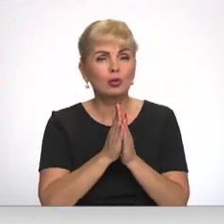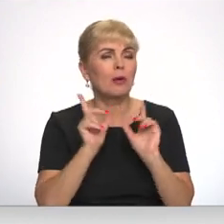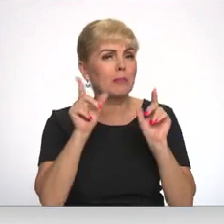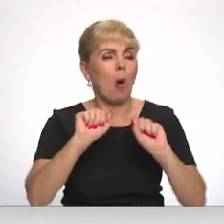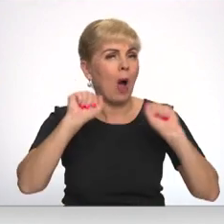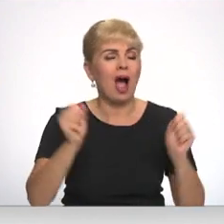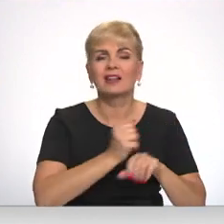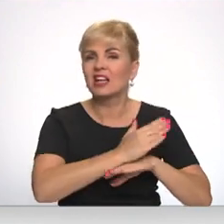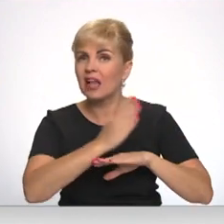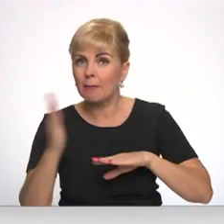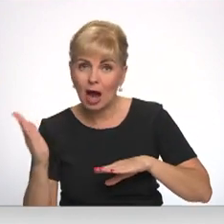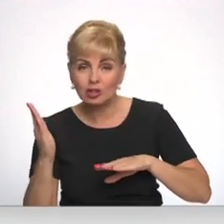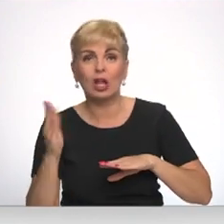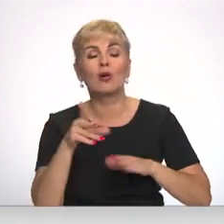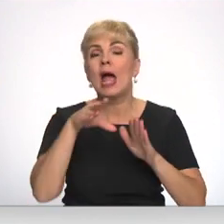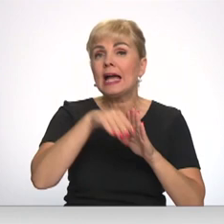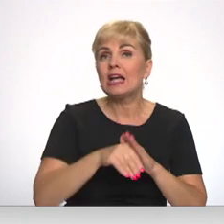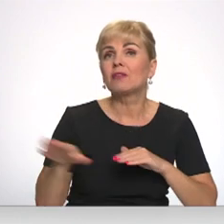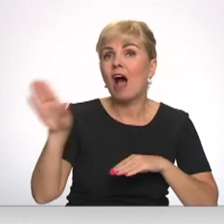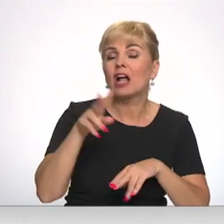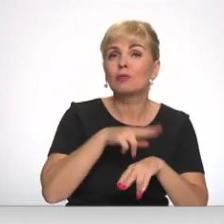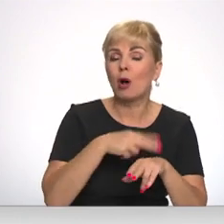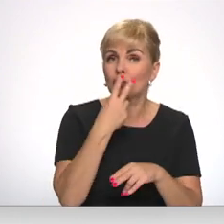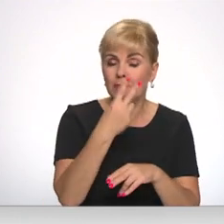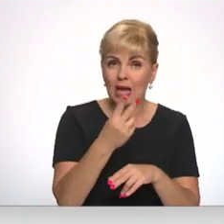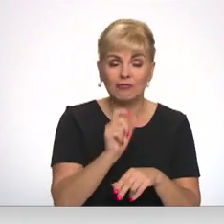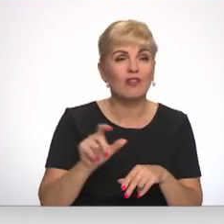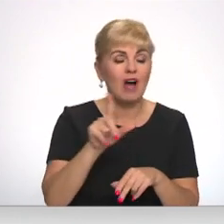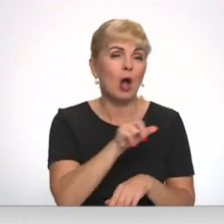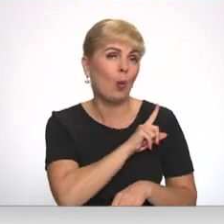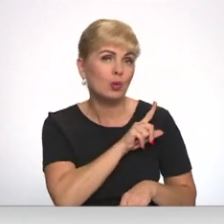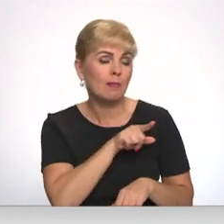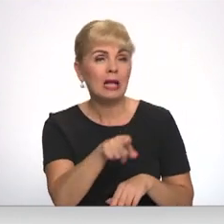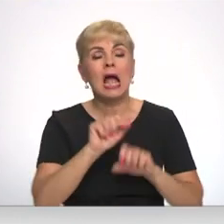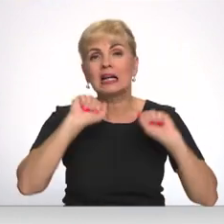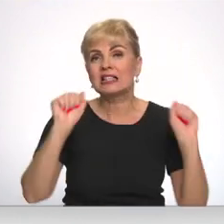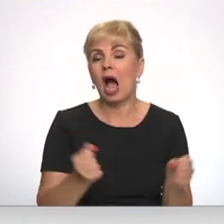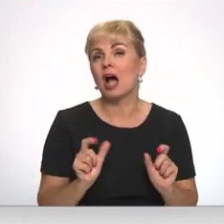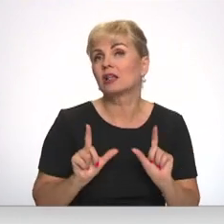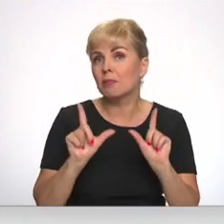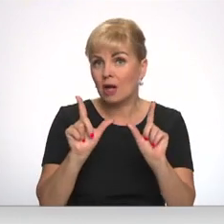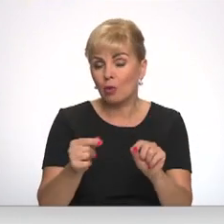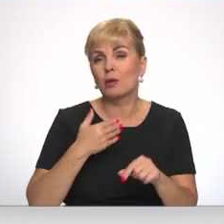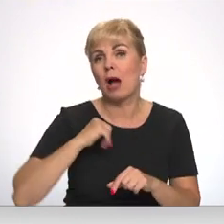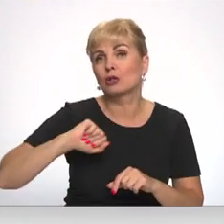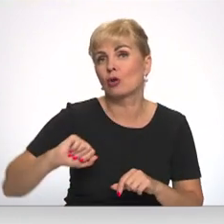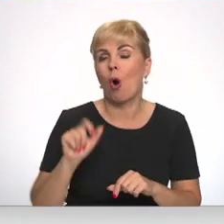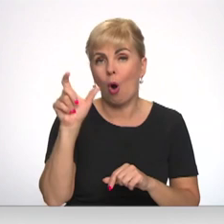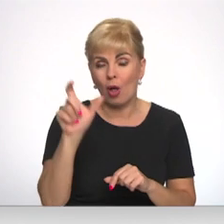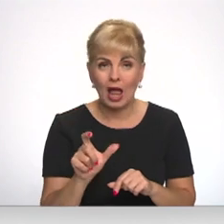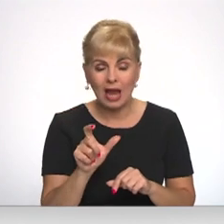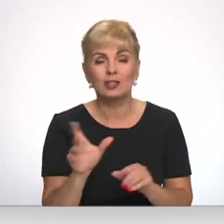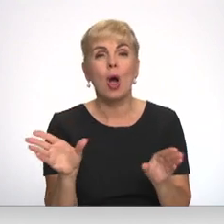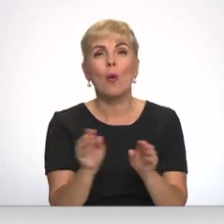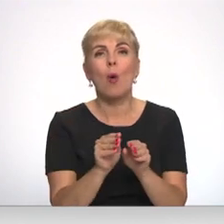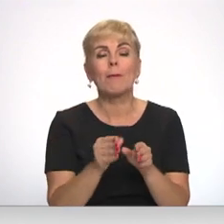braukšanas ātrumu. Kampaņas ietvaros arī valsts policija pievērš pastiprināt uzmanību ātrumu pārsniedzējiem. Kolēģis Ģirds Zvirbulis devās reidā kopā ar